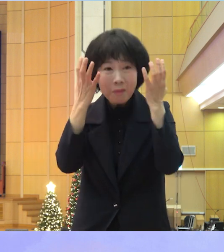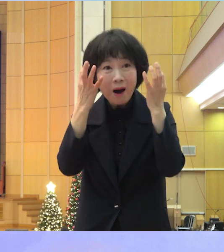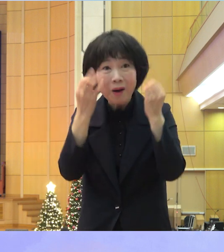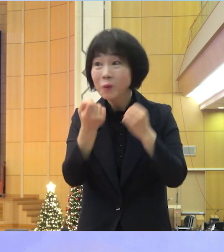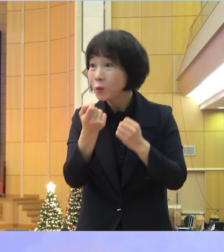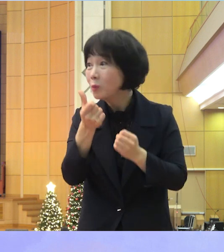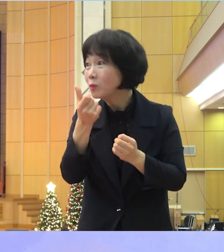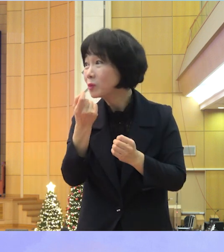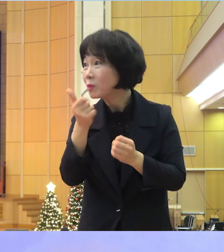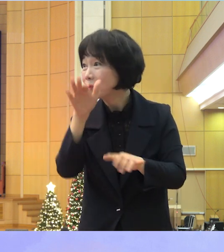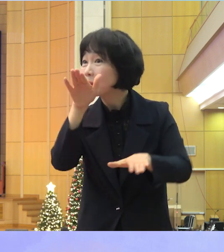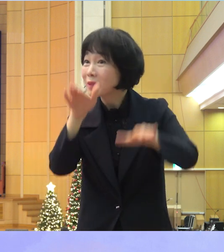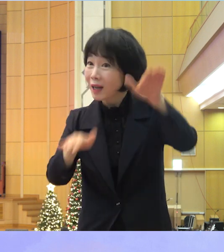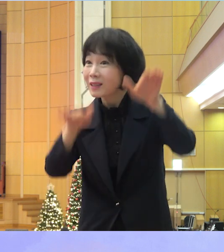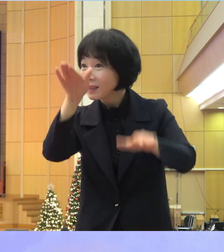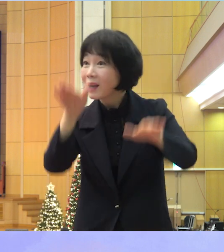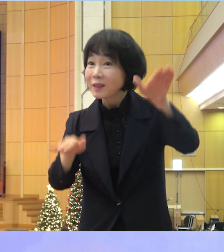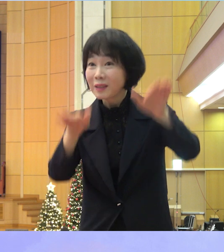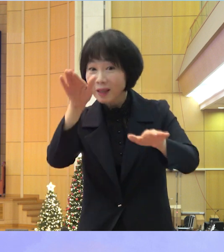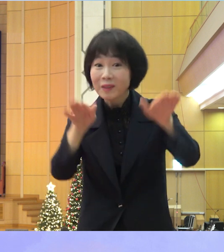있었는지는